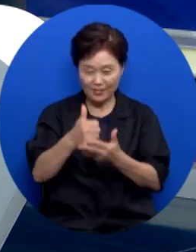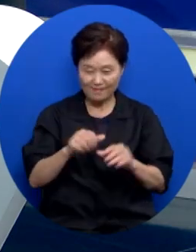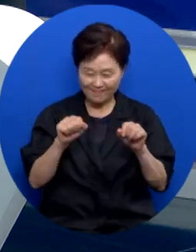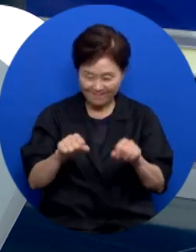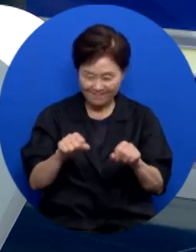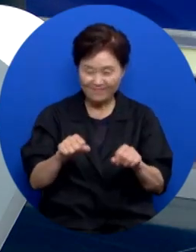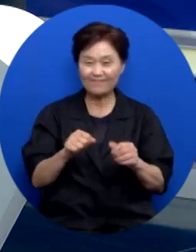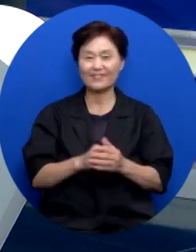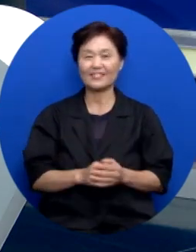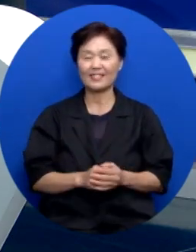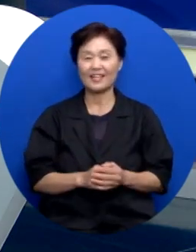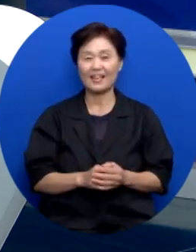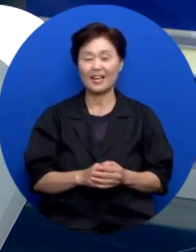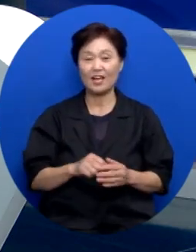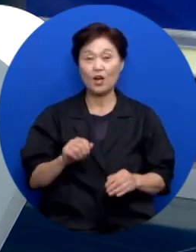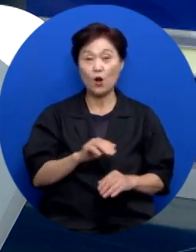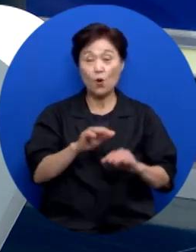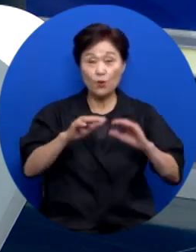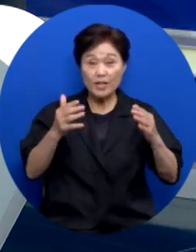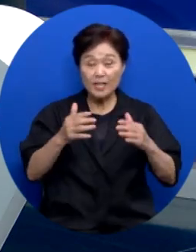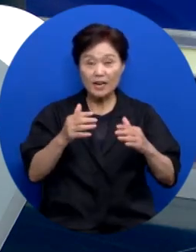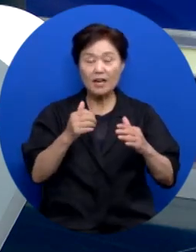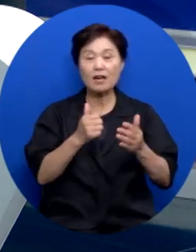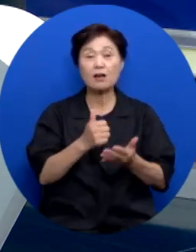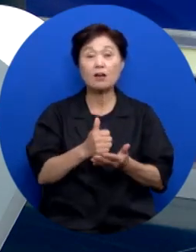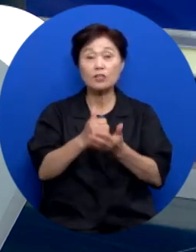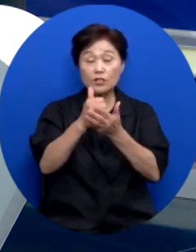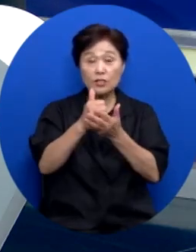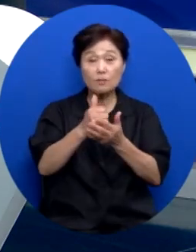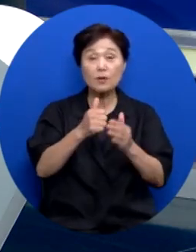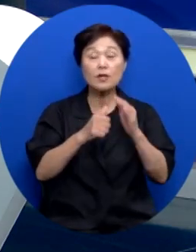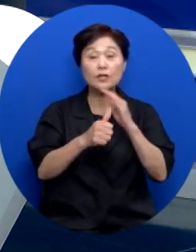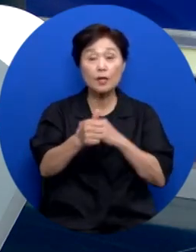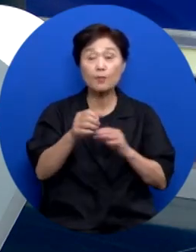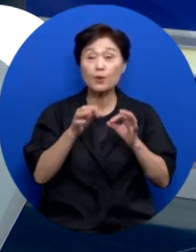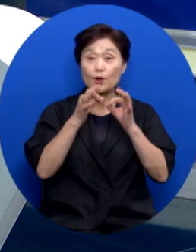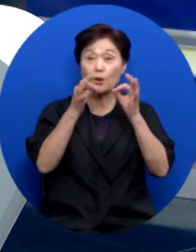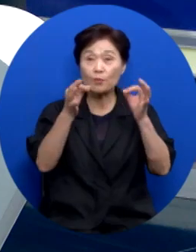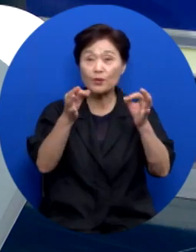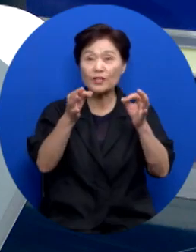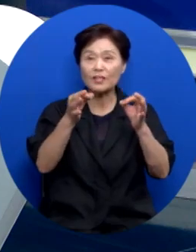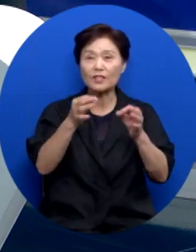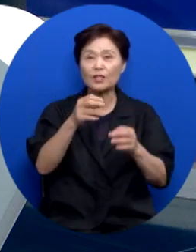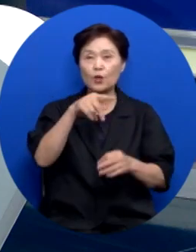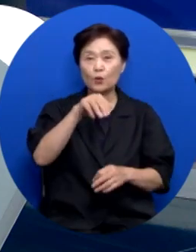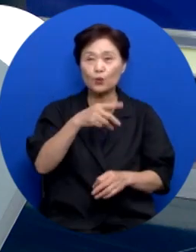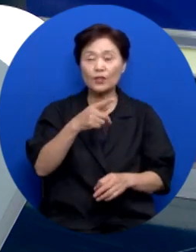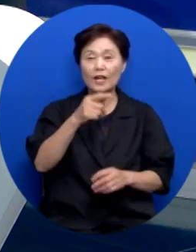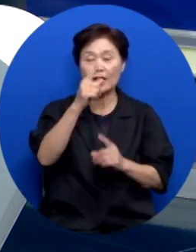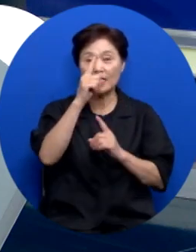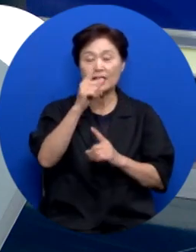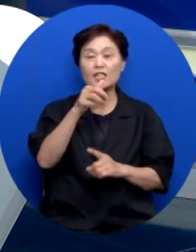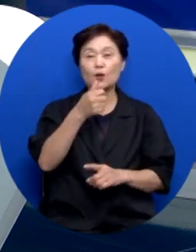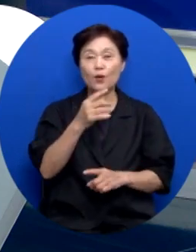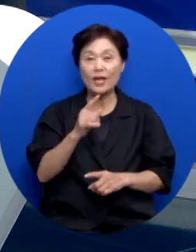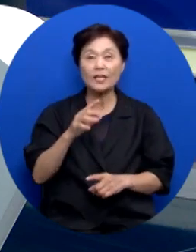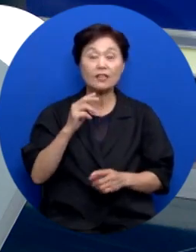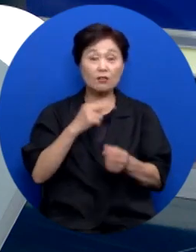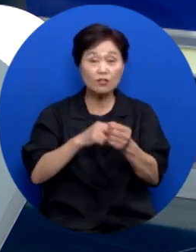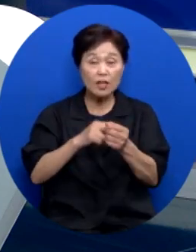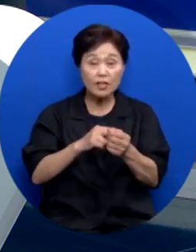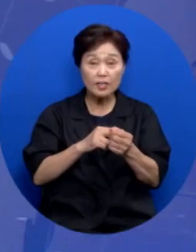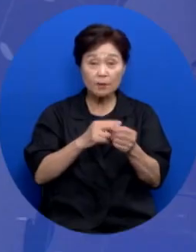우리나라 노블레스 오블리주의 표상으로 불리는 우당 이회영 선생의 업적을 기리는 기념관이 최근 이전했다고